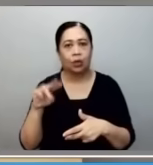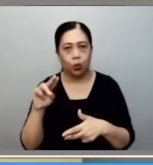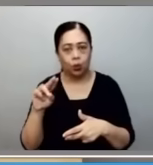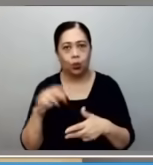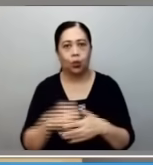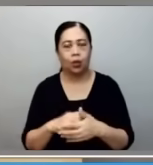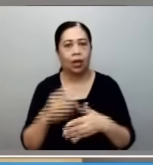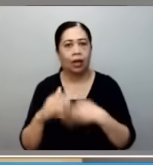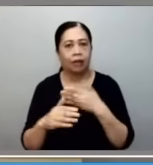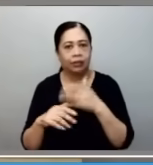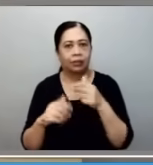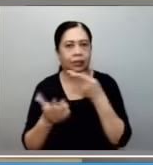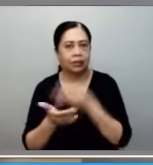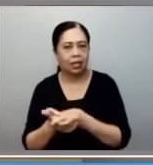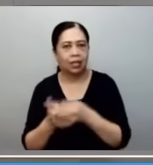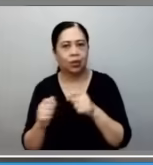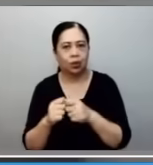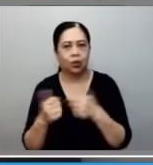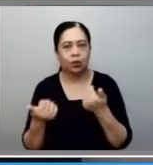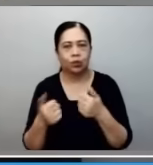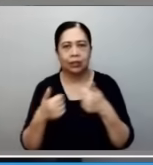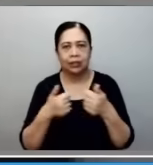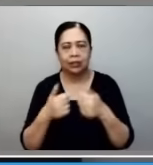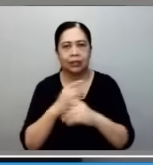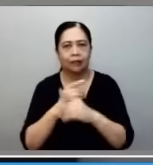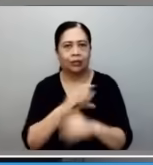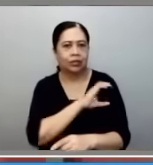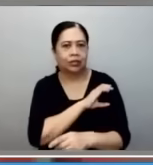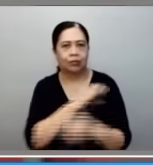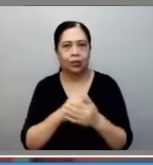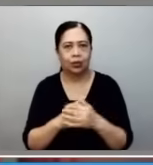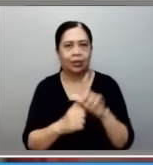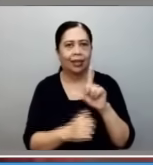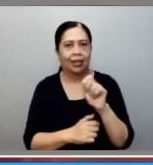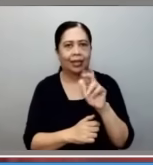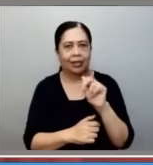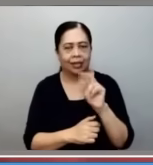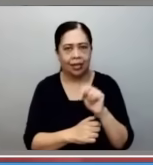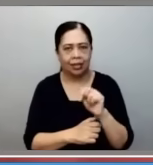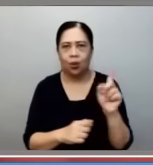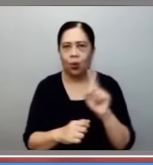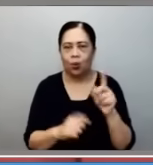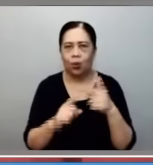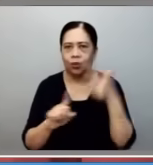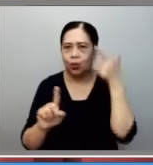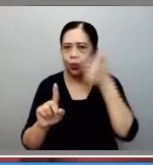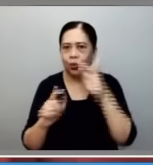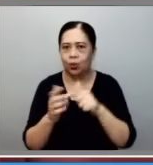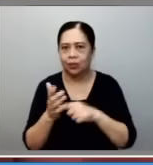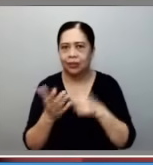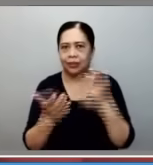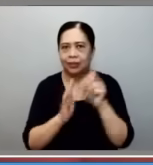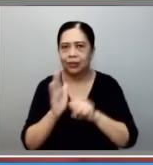matapos matalo sa intense na laban sa defending champion na Letran Knights. Ano naman kaya ang goal nila this season? Sobrang